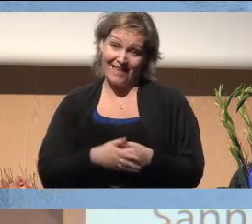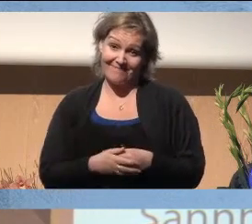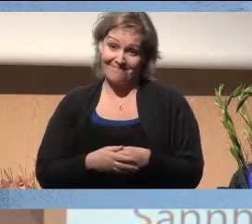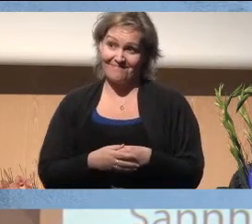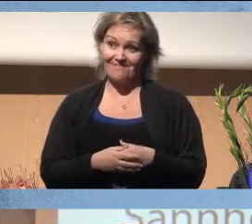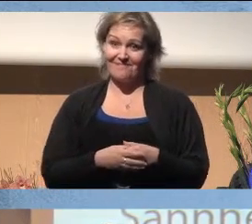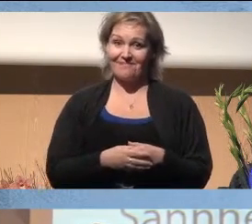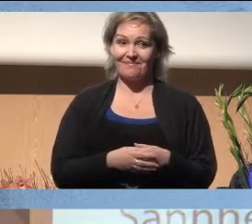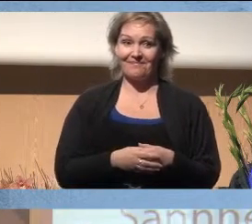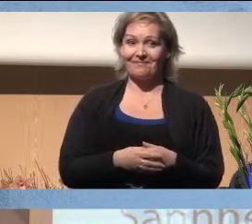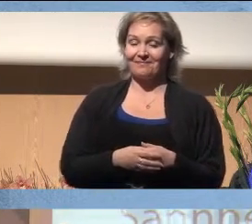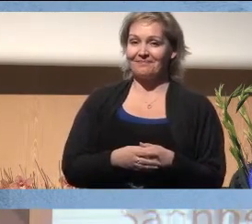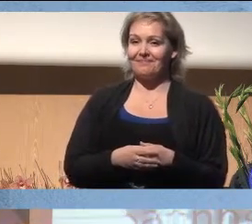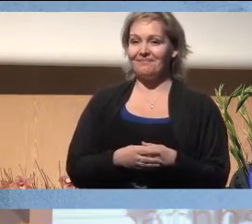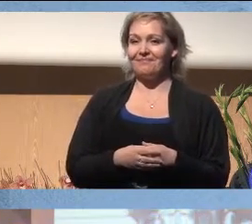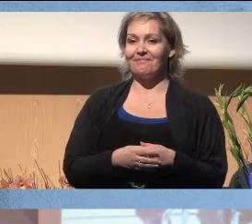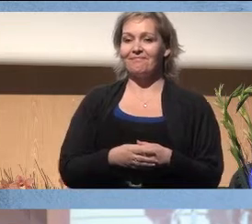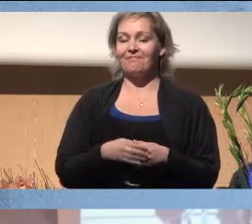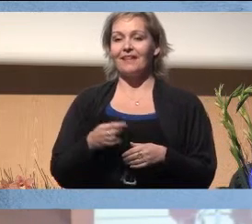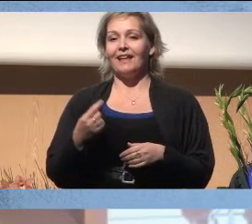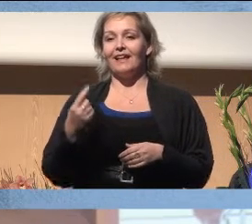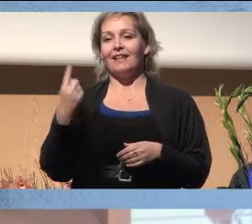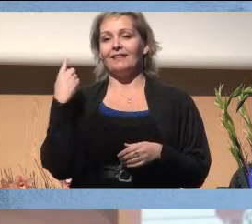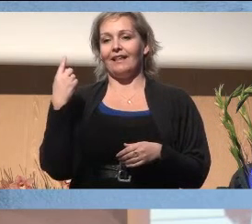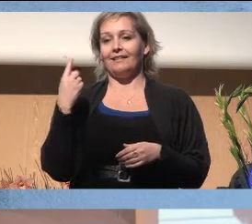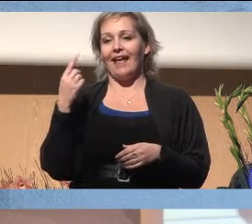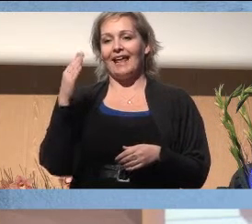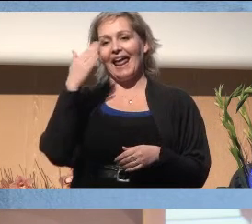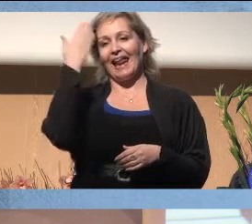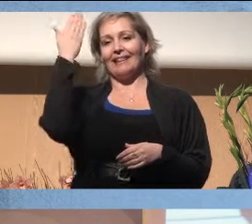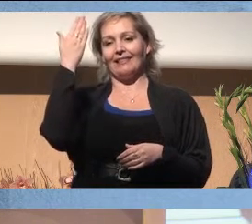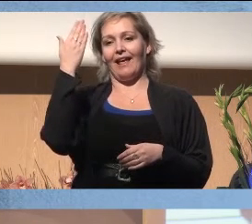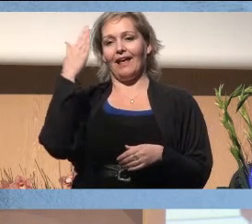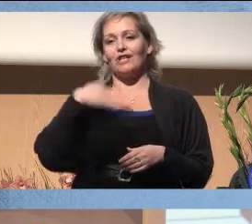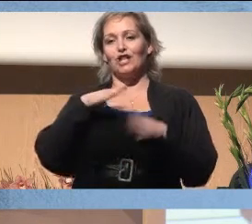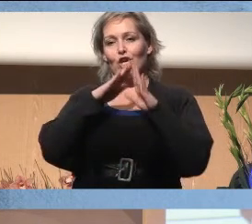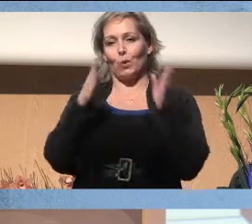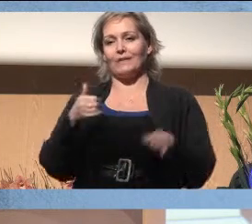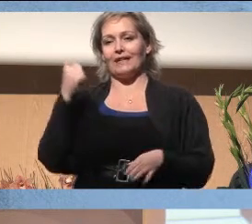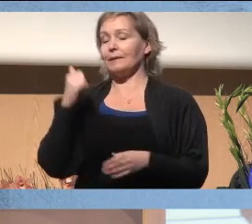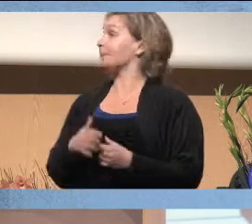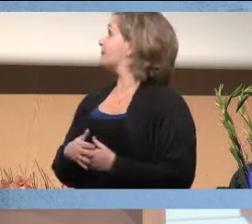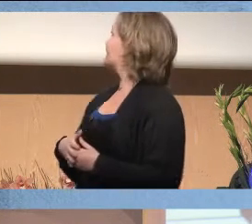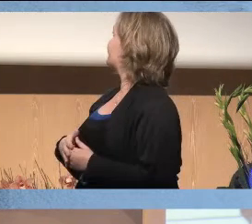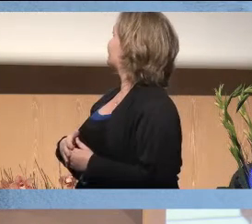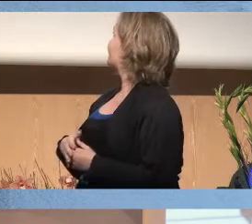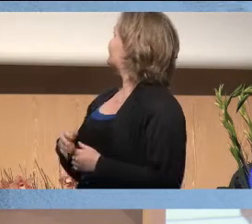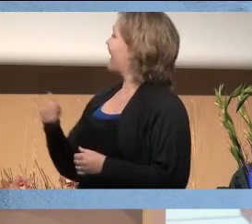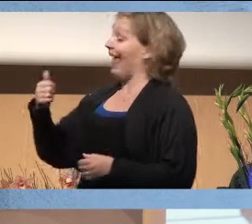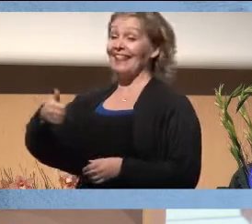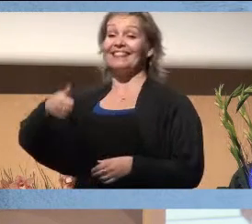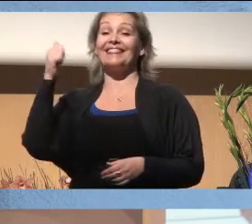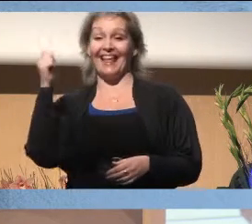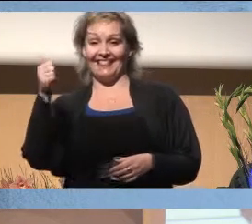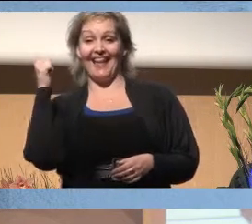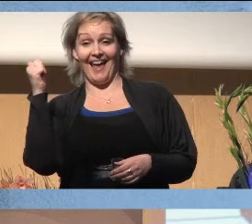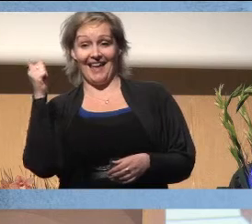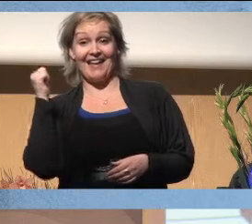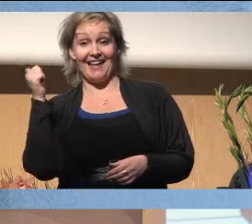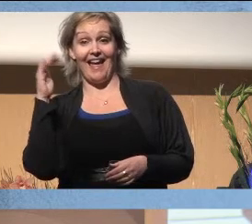Dette heltene i sykehuset. Dette